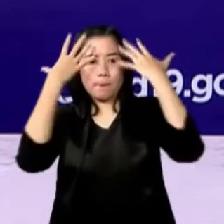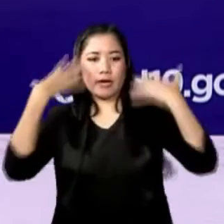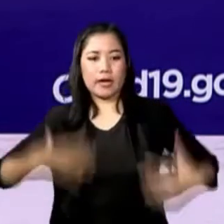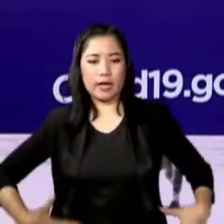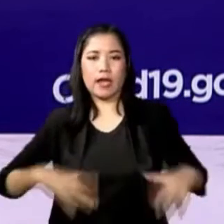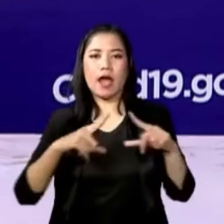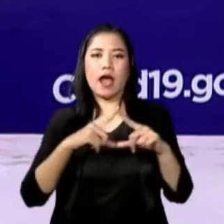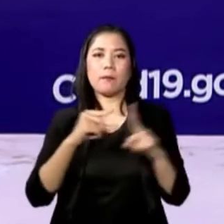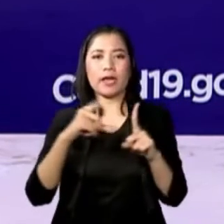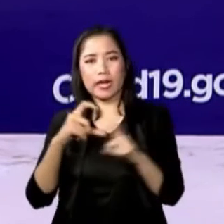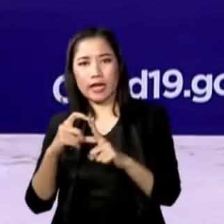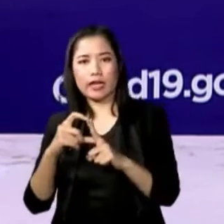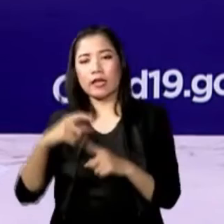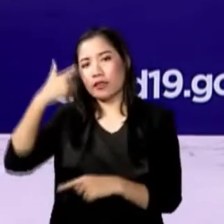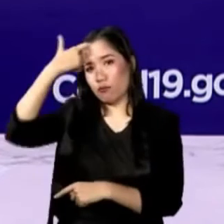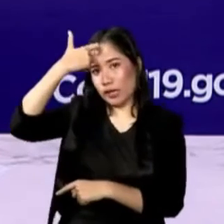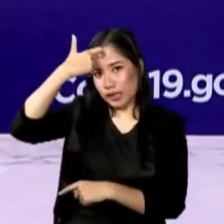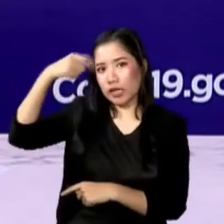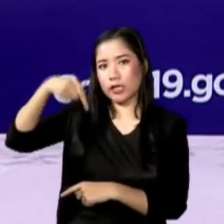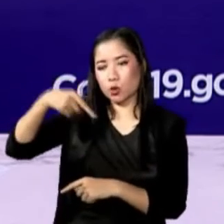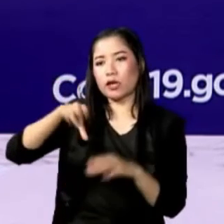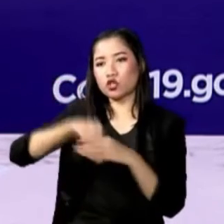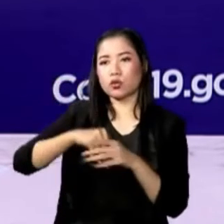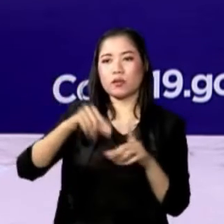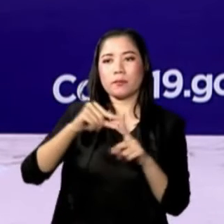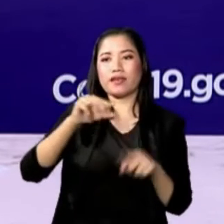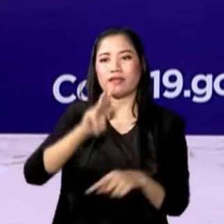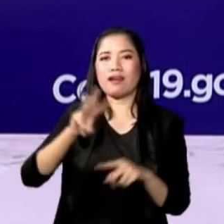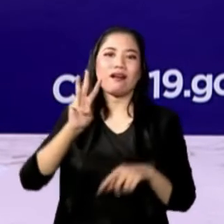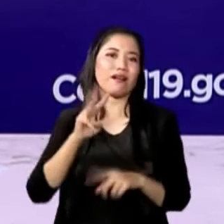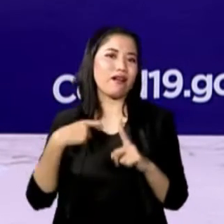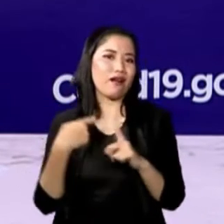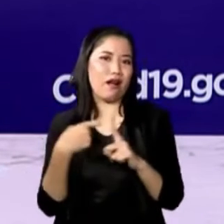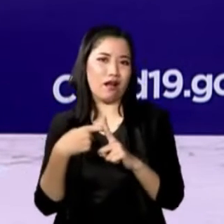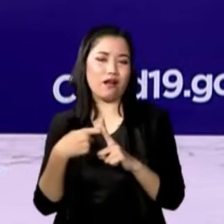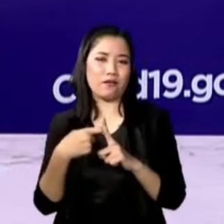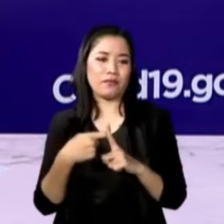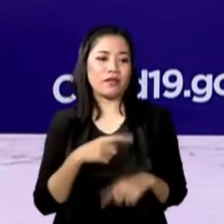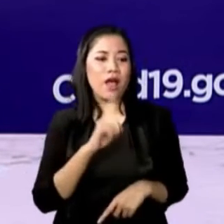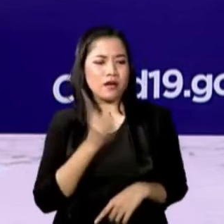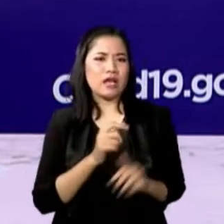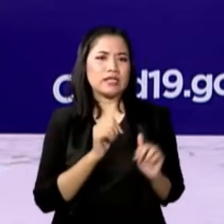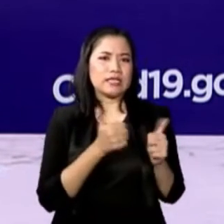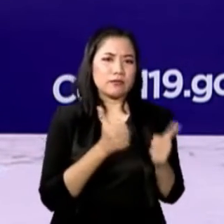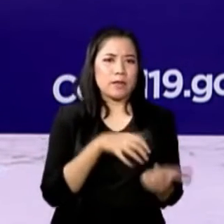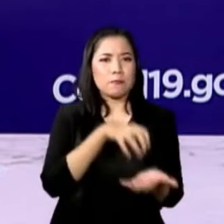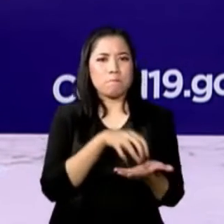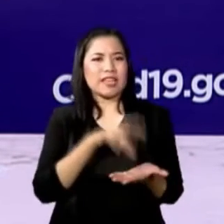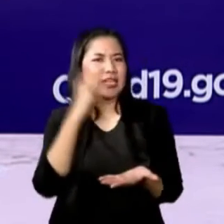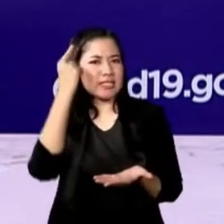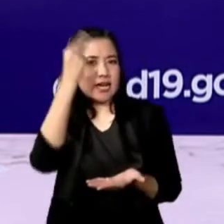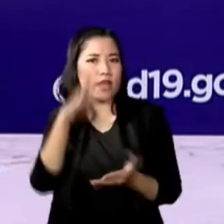dari peralatan P3K. Berikutnya adalah menyiapkan rencana evakuasi dan protokol kesehatan